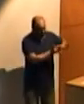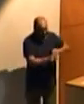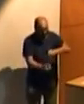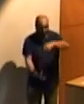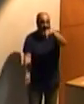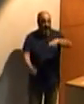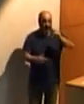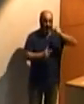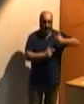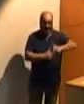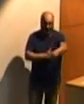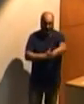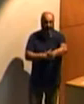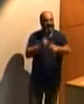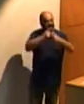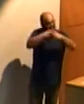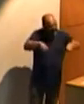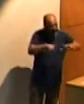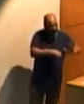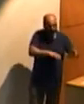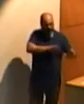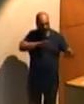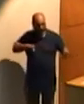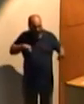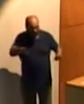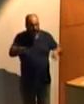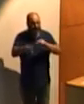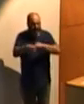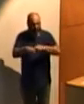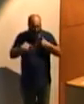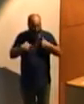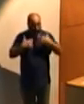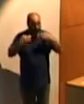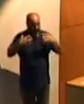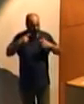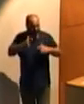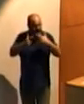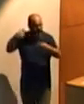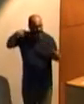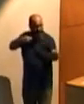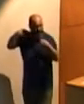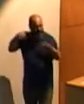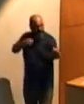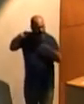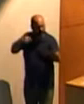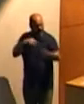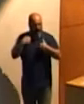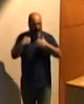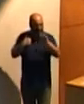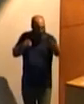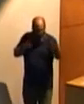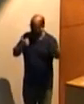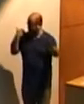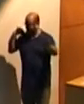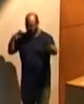premier processus qu on ne confondra pas avec cette fameuse traversée du mur du temps dont j'ai parlé tout à l'heure cette sorte d'abandon